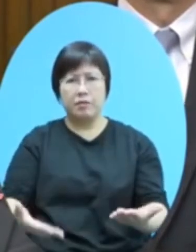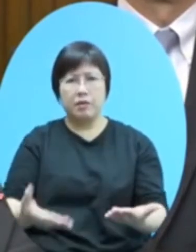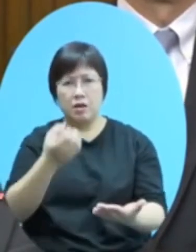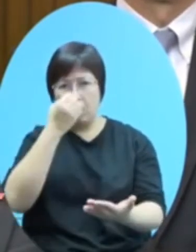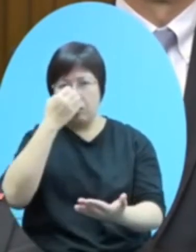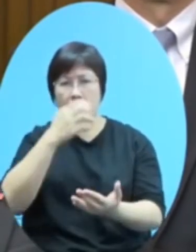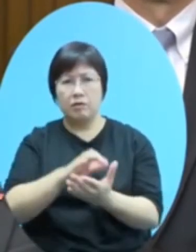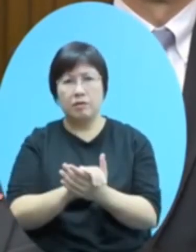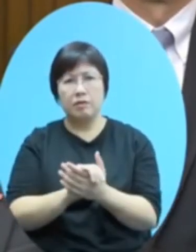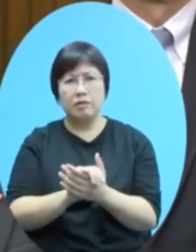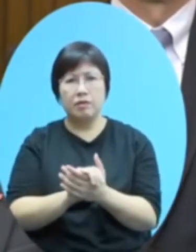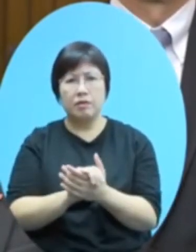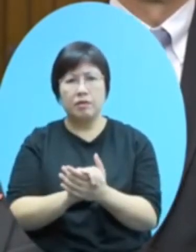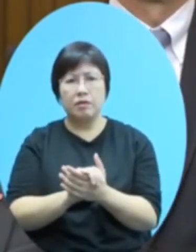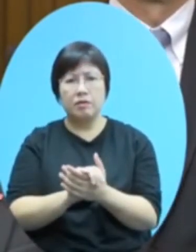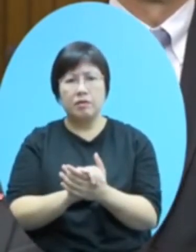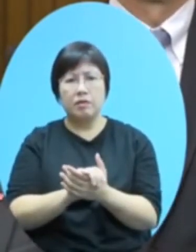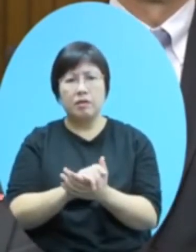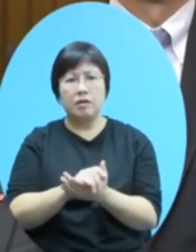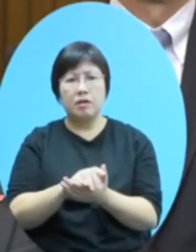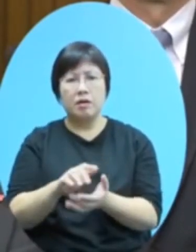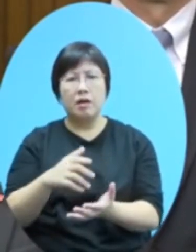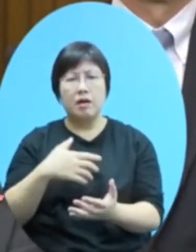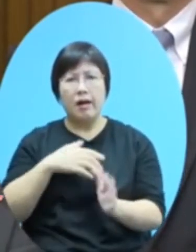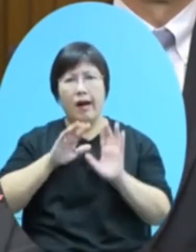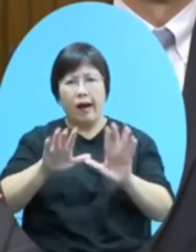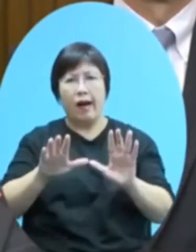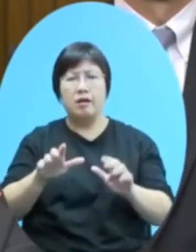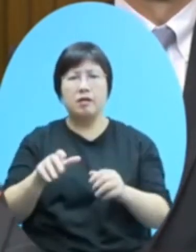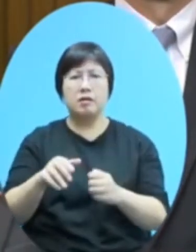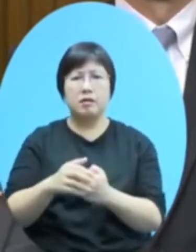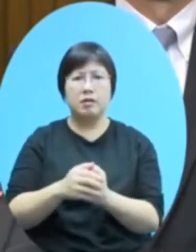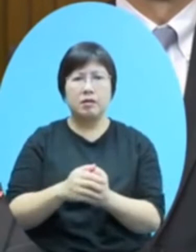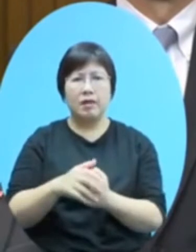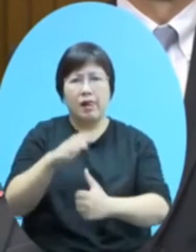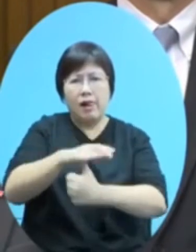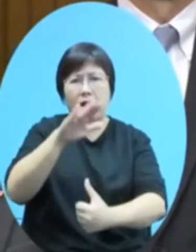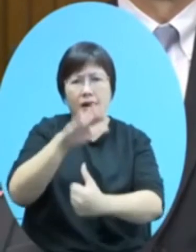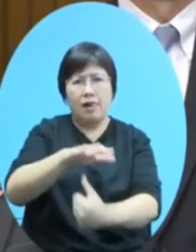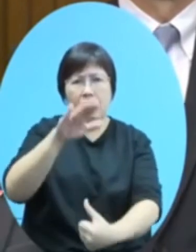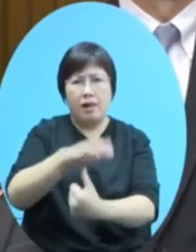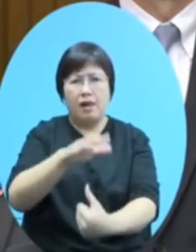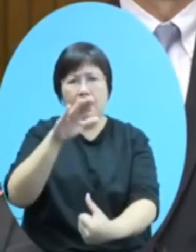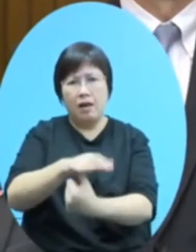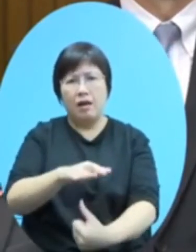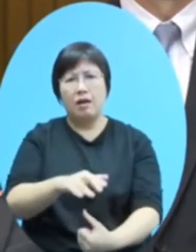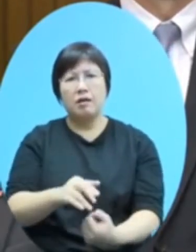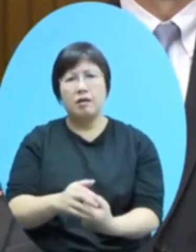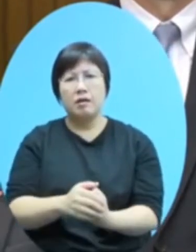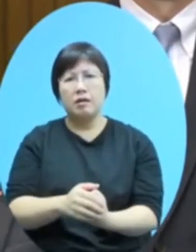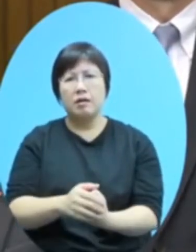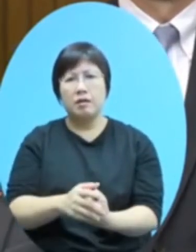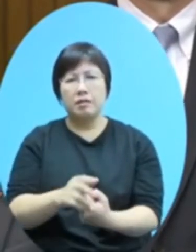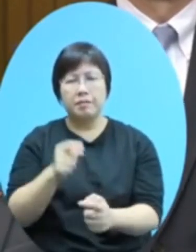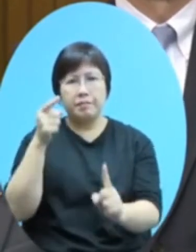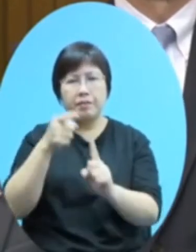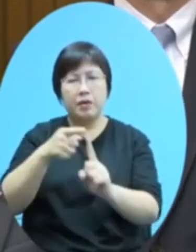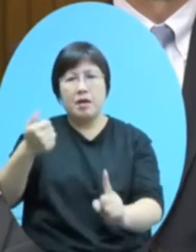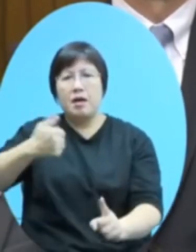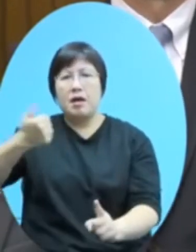港，就是不断以这些恐吓、欺凌来到达至目